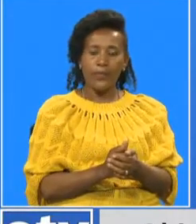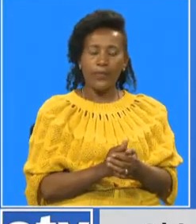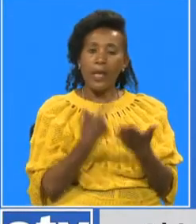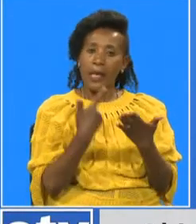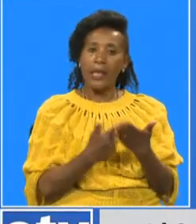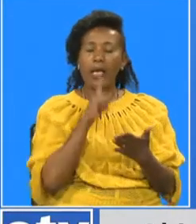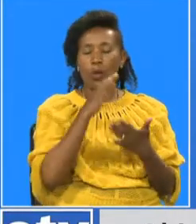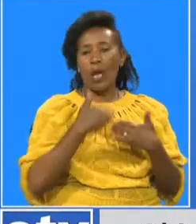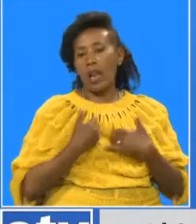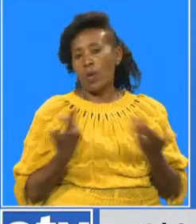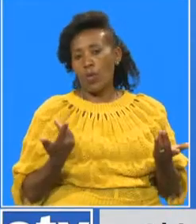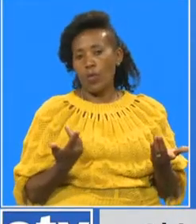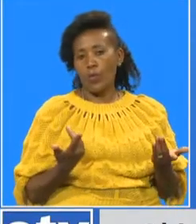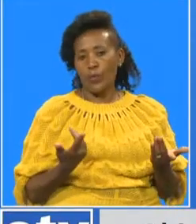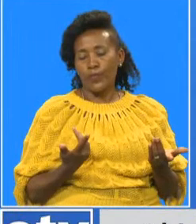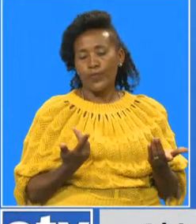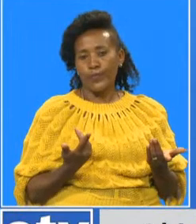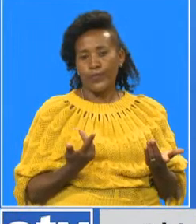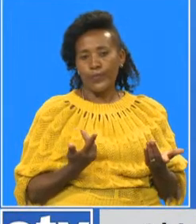ይሄ ነው ያለው እንትን